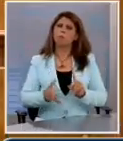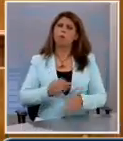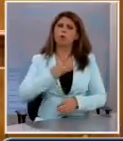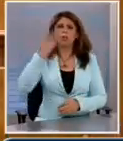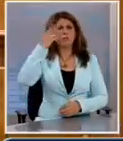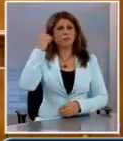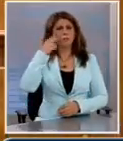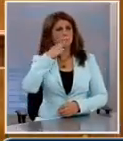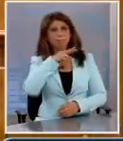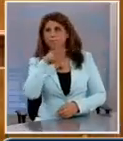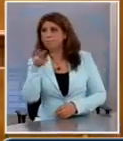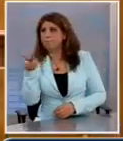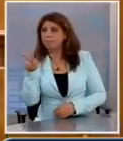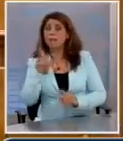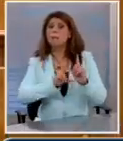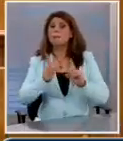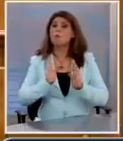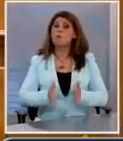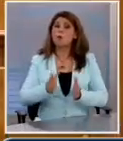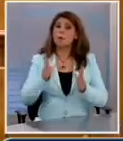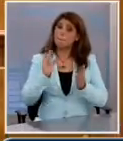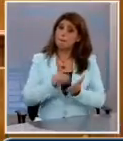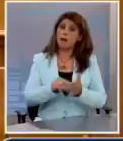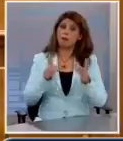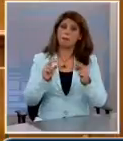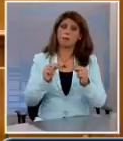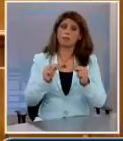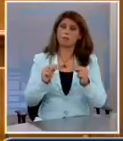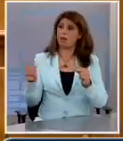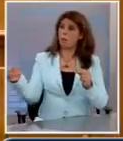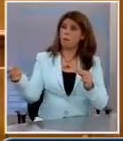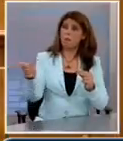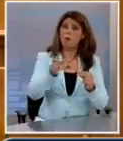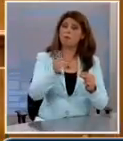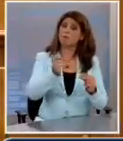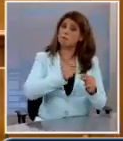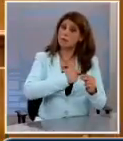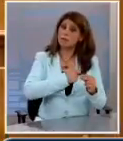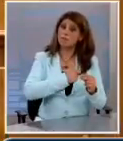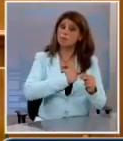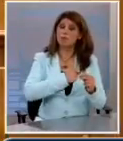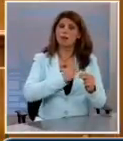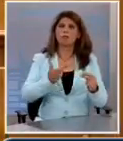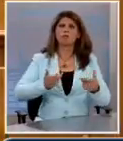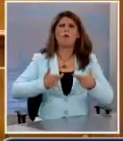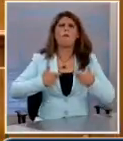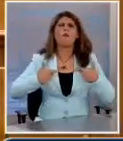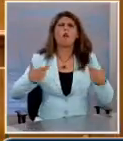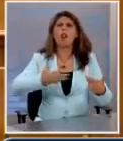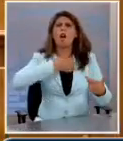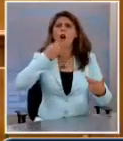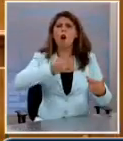Τσίπρας να ξανακοιτάξει, με ποιον μπορεί να ξαναμιλήσει από όλους εκείνους που είχαν πιστέψει τους πύρινους αντιμνημονιακούς